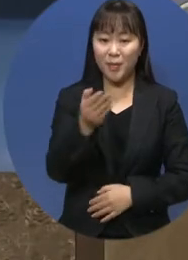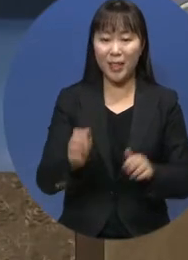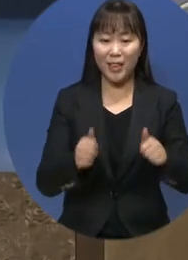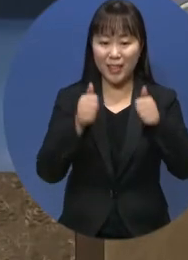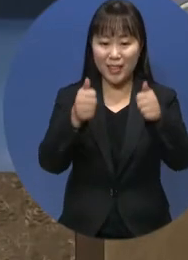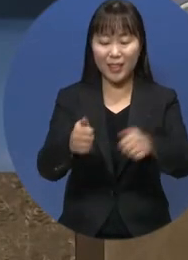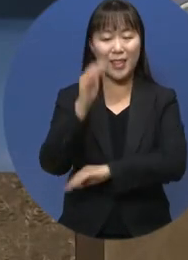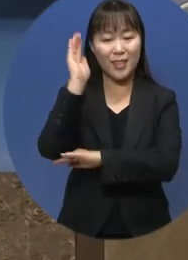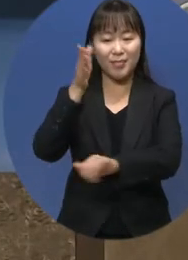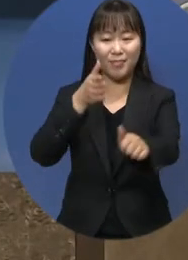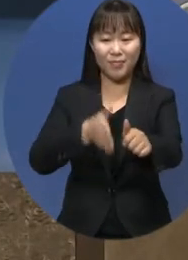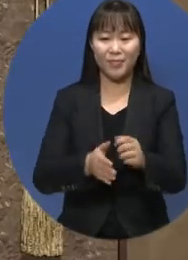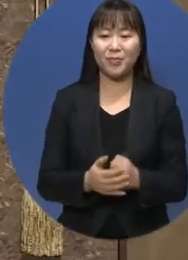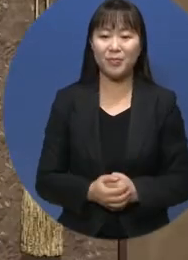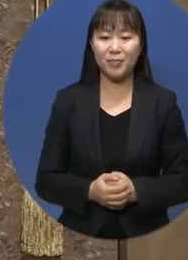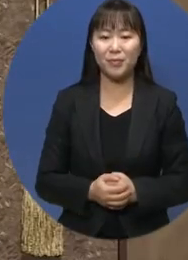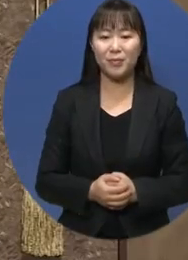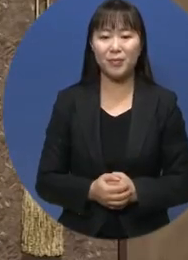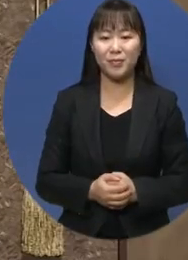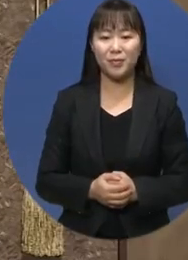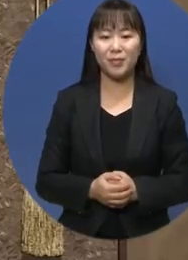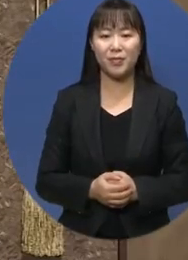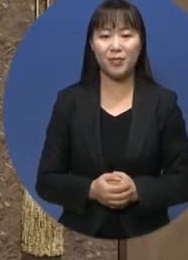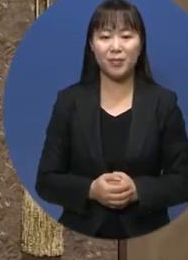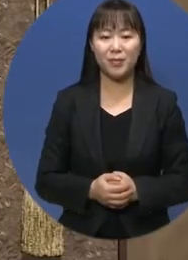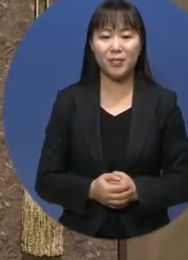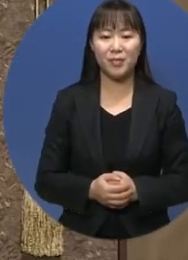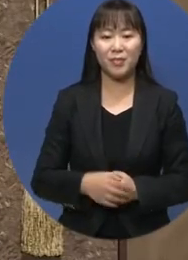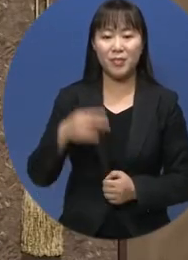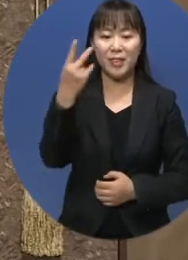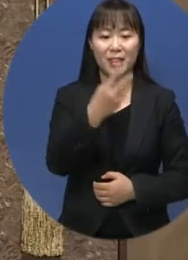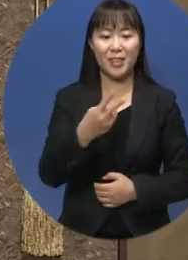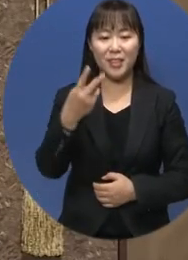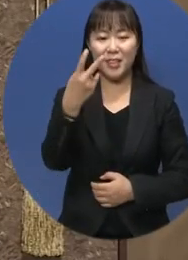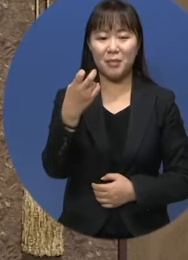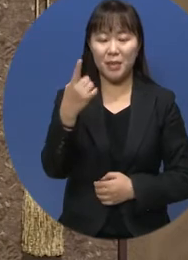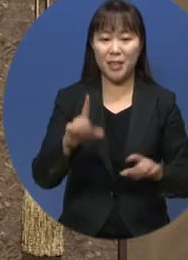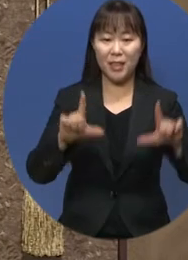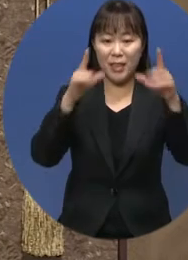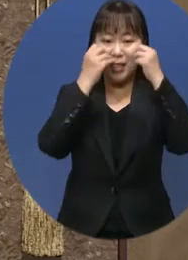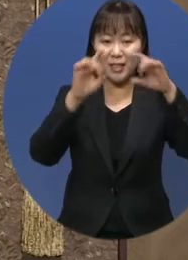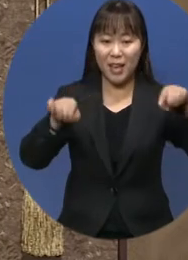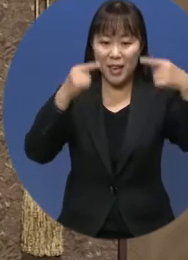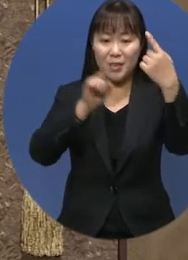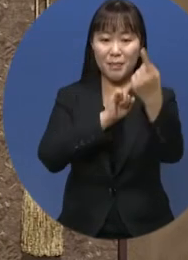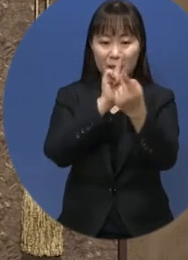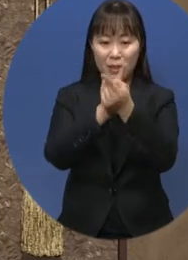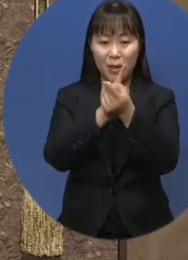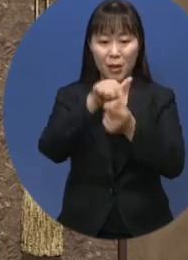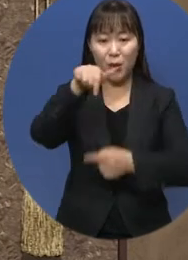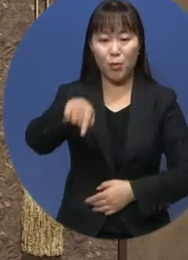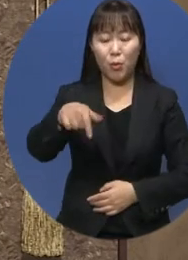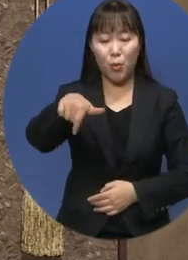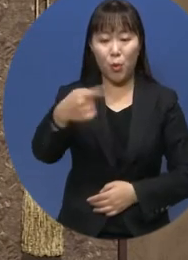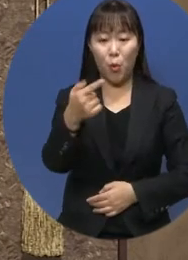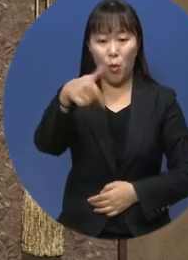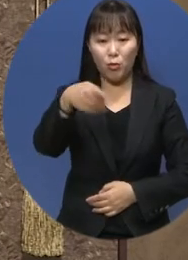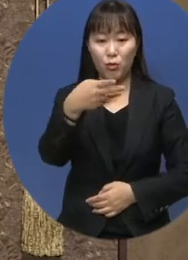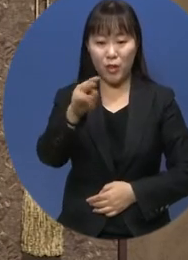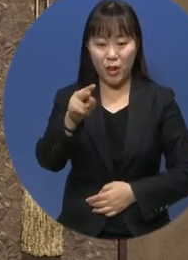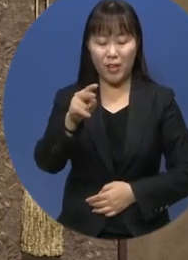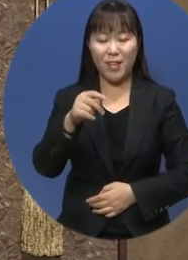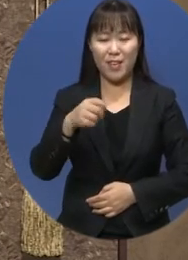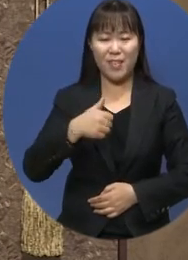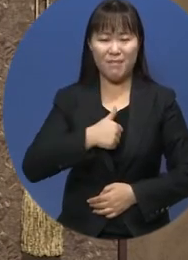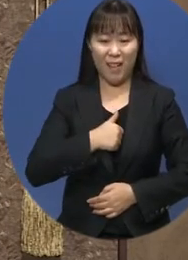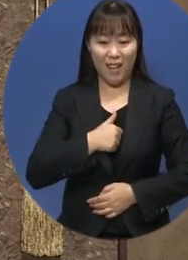인사 한 말씀 해주시죠 아 예 어 2021년 3 를 맞아서 어 고구려 의 기상 태극기 의 도시